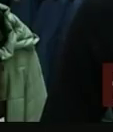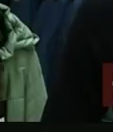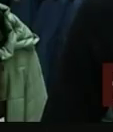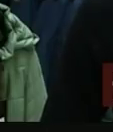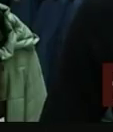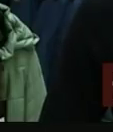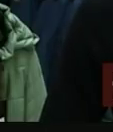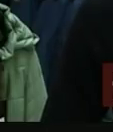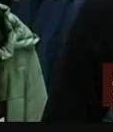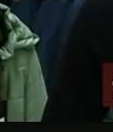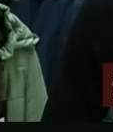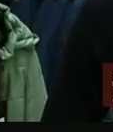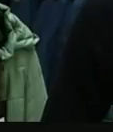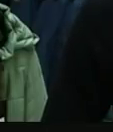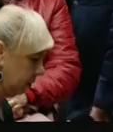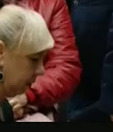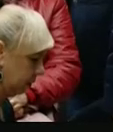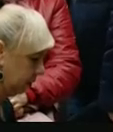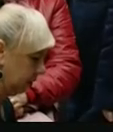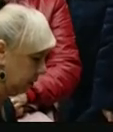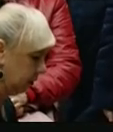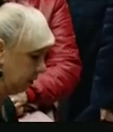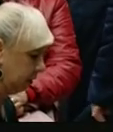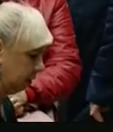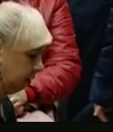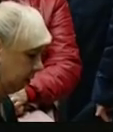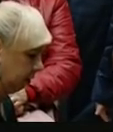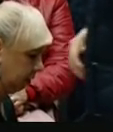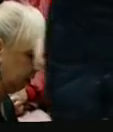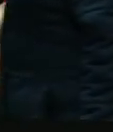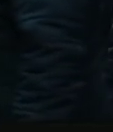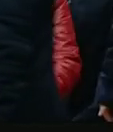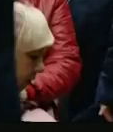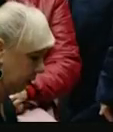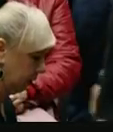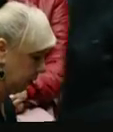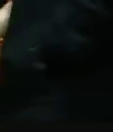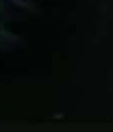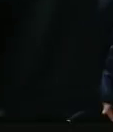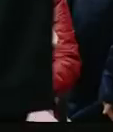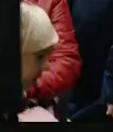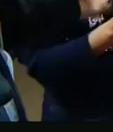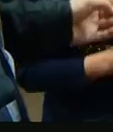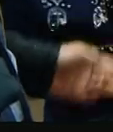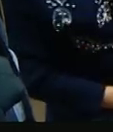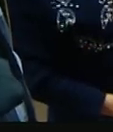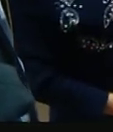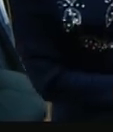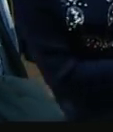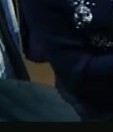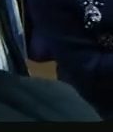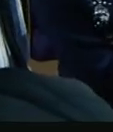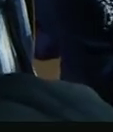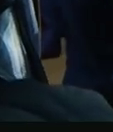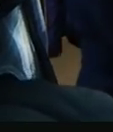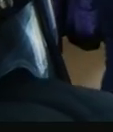у нас будет обновляться практически каждую неделю. Вся представленная верхняя одежда российского производства. Теплые ее делают современные